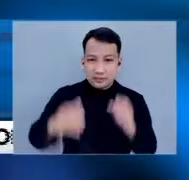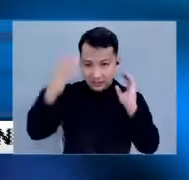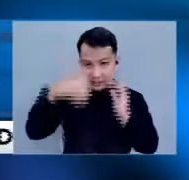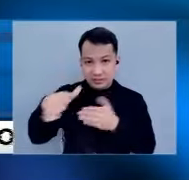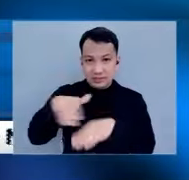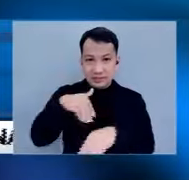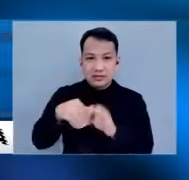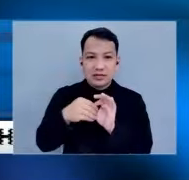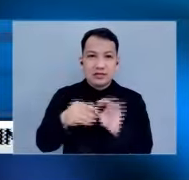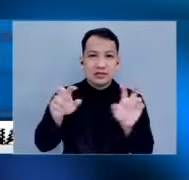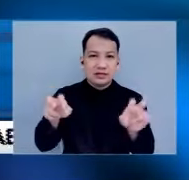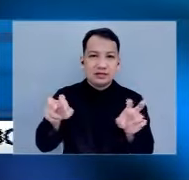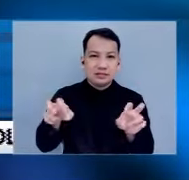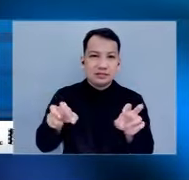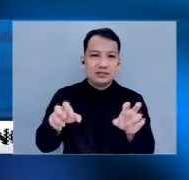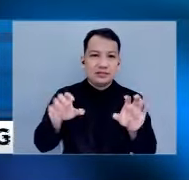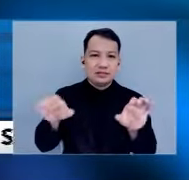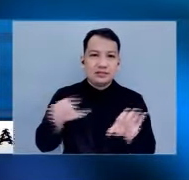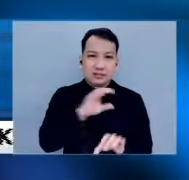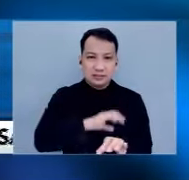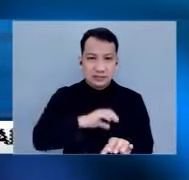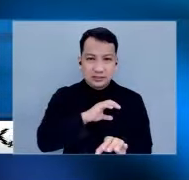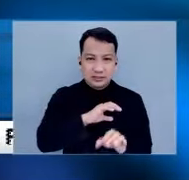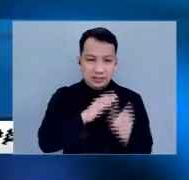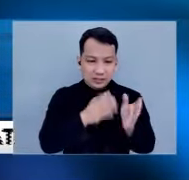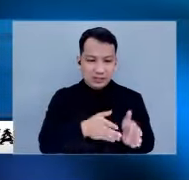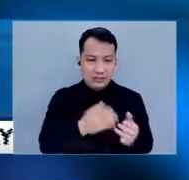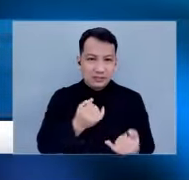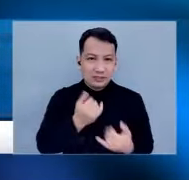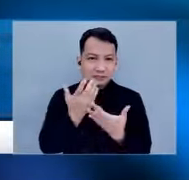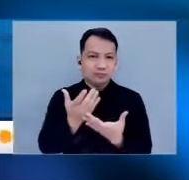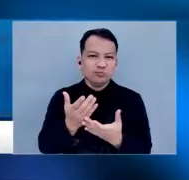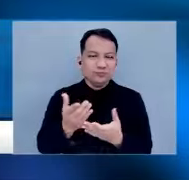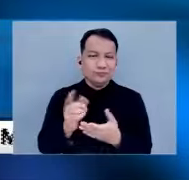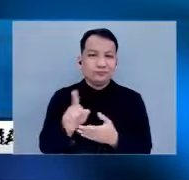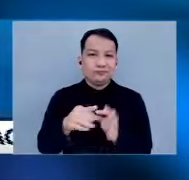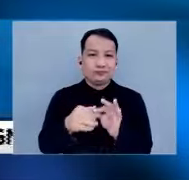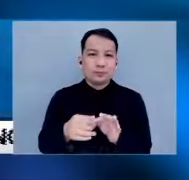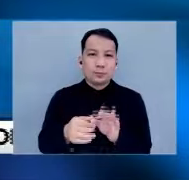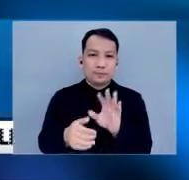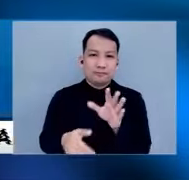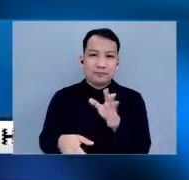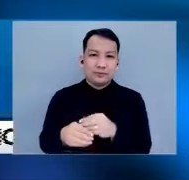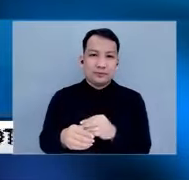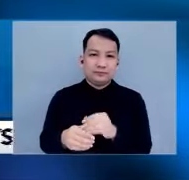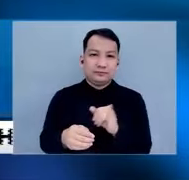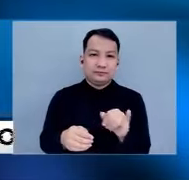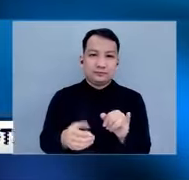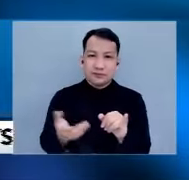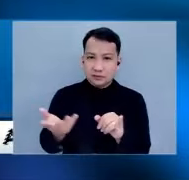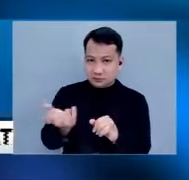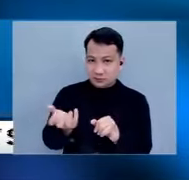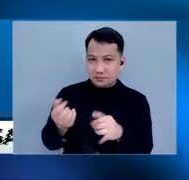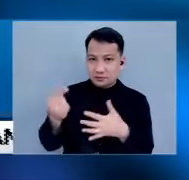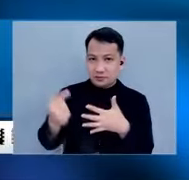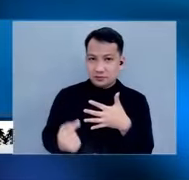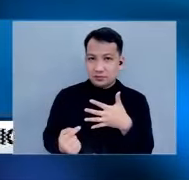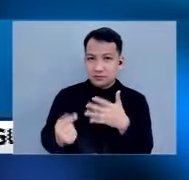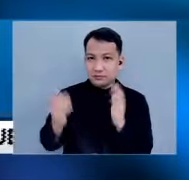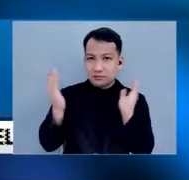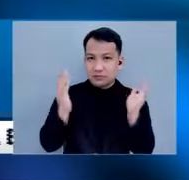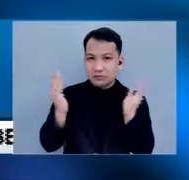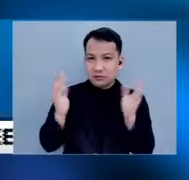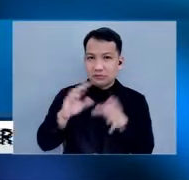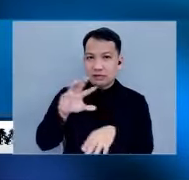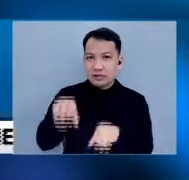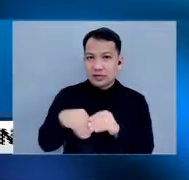siyang character inspired po ang tawag po talaga character inspired So ano po ba ung mga kasama doun sa services namin at Paano